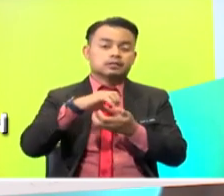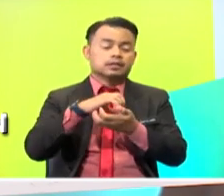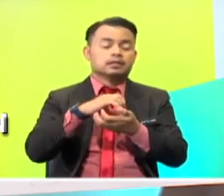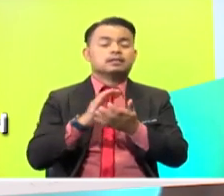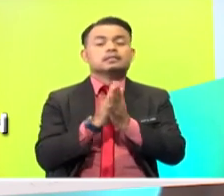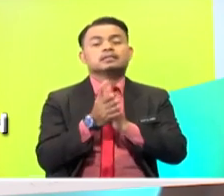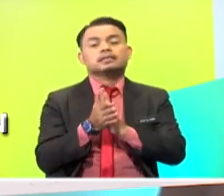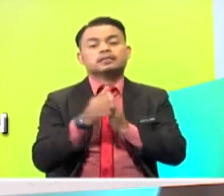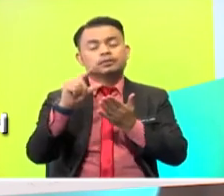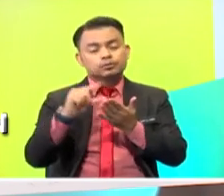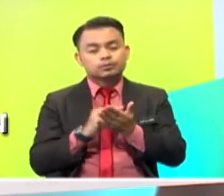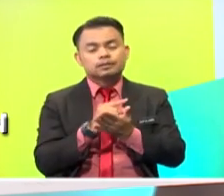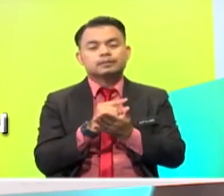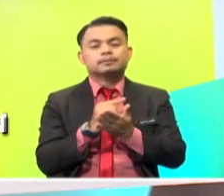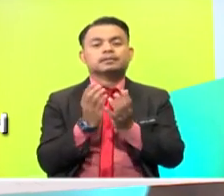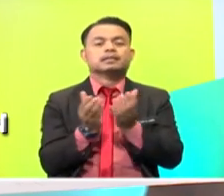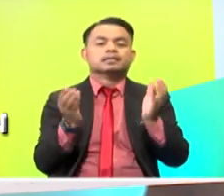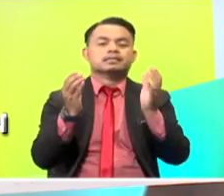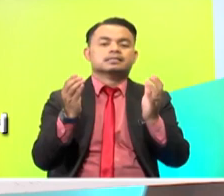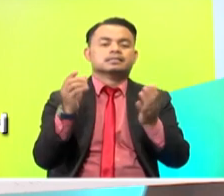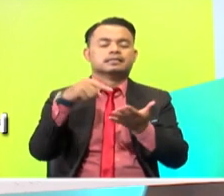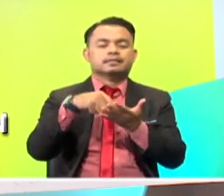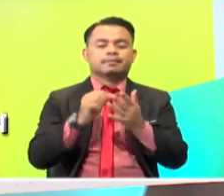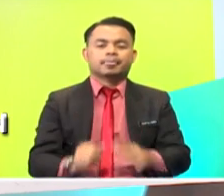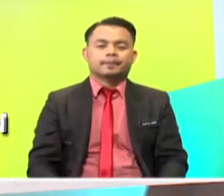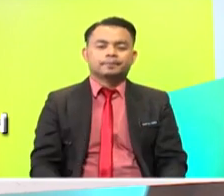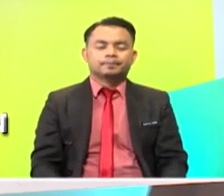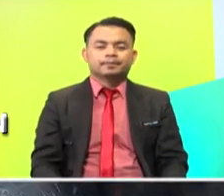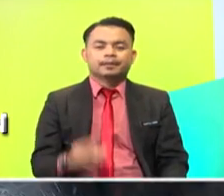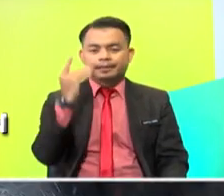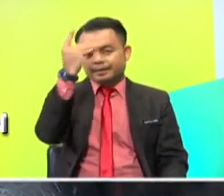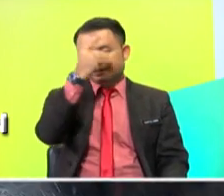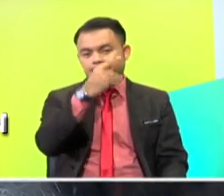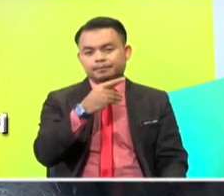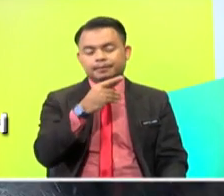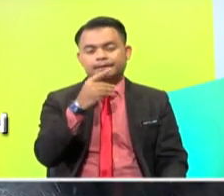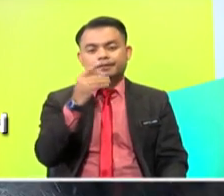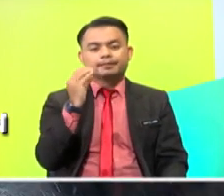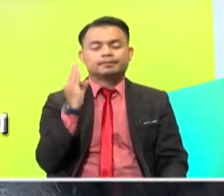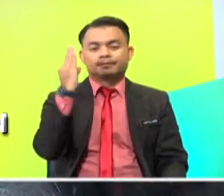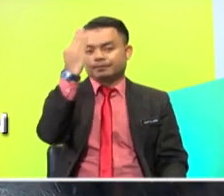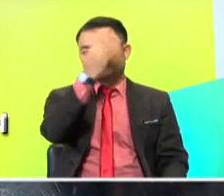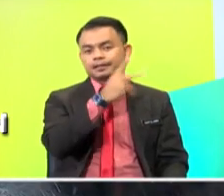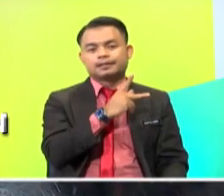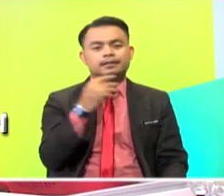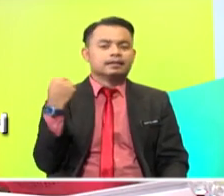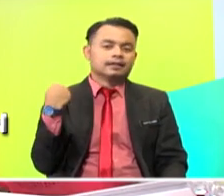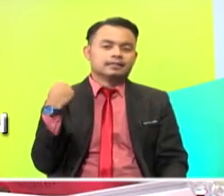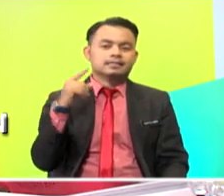udara seperti ini Oke pak Hasyim Oke depan Fika cek udah letak satu bekas